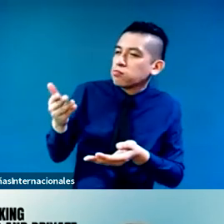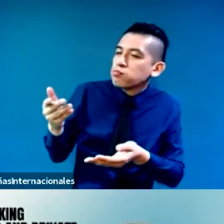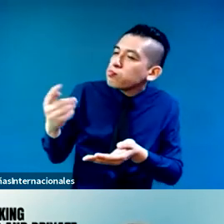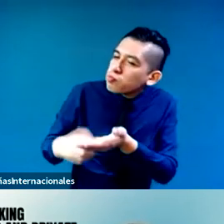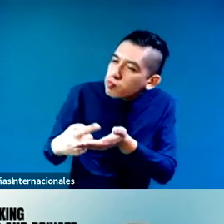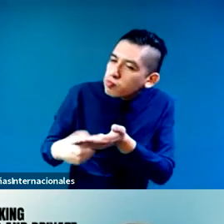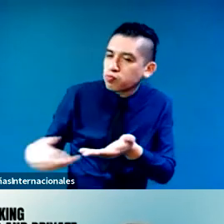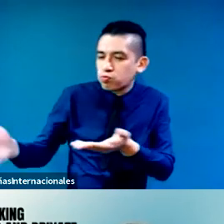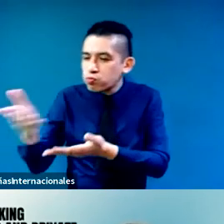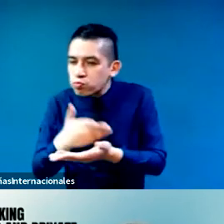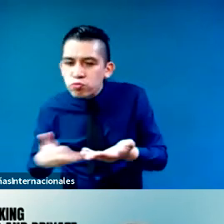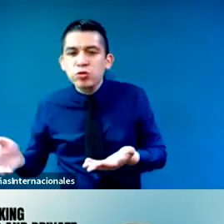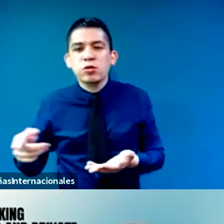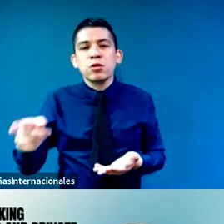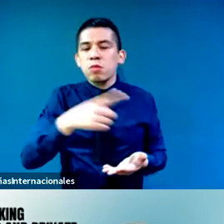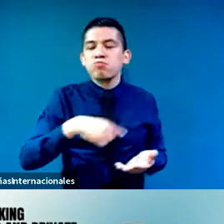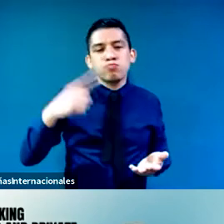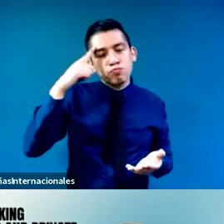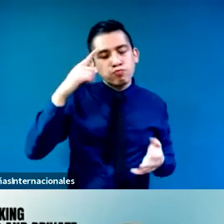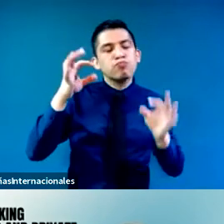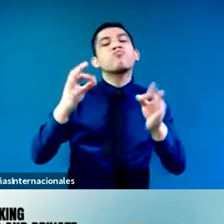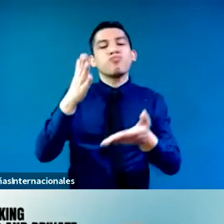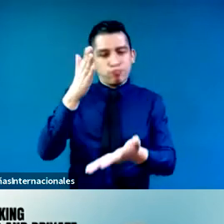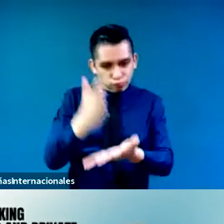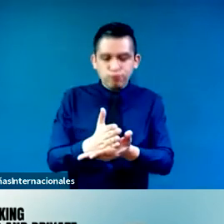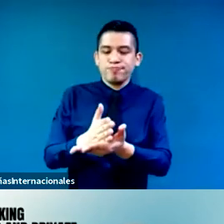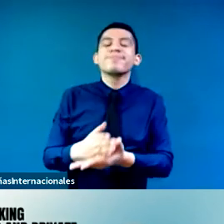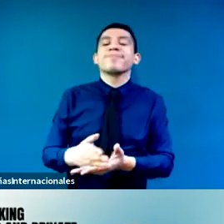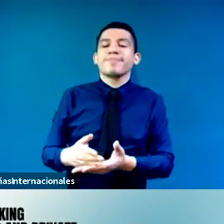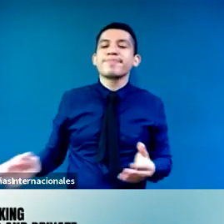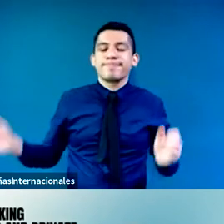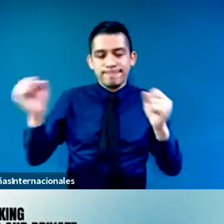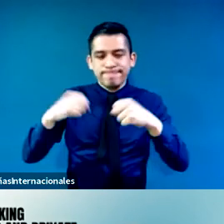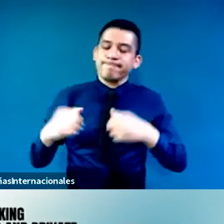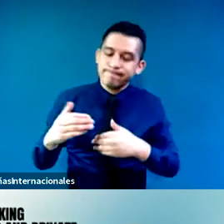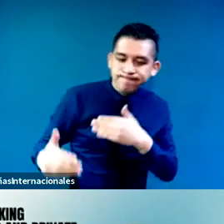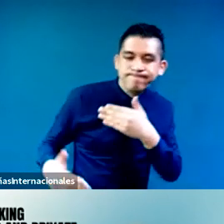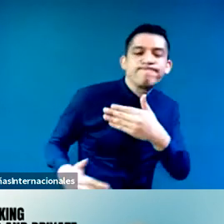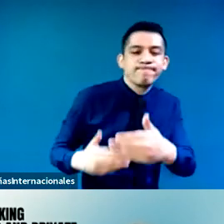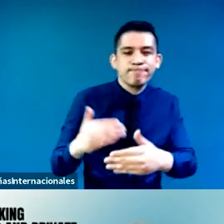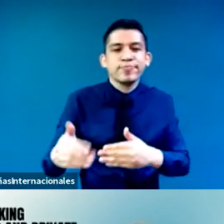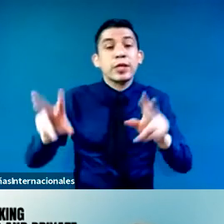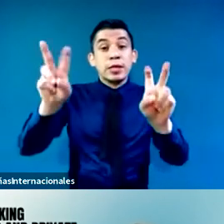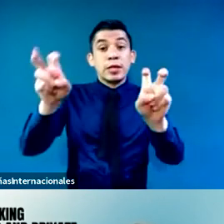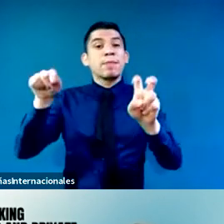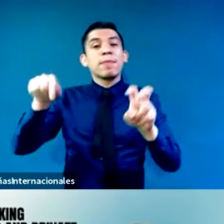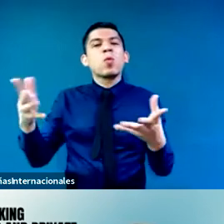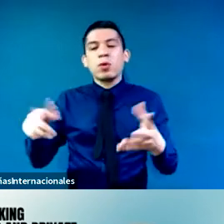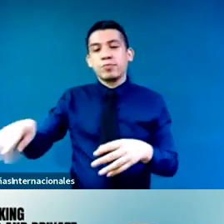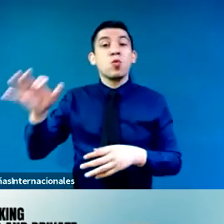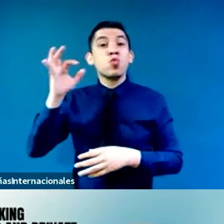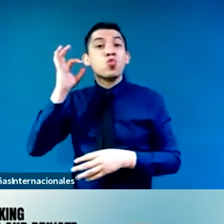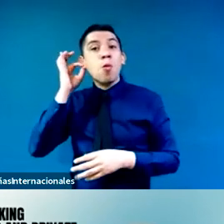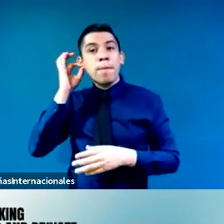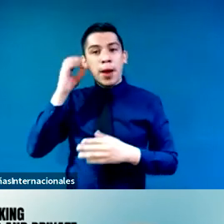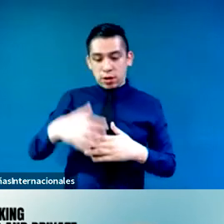सहकारीका कर्मचारीहरूको मातृत्व सुरक्षा जीवन बिमा पेन्सन लगायत सहकारीका